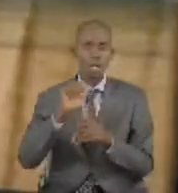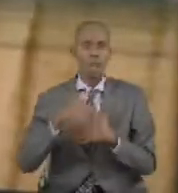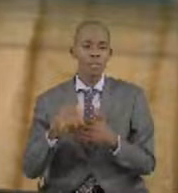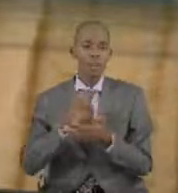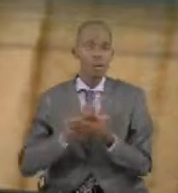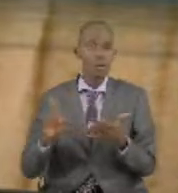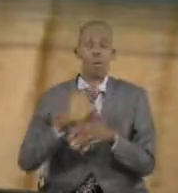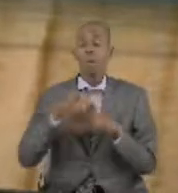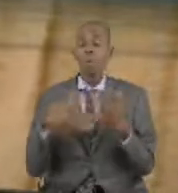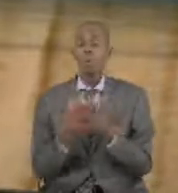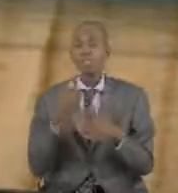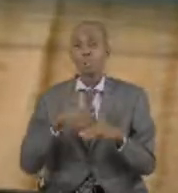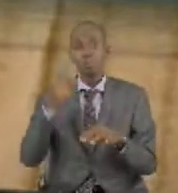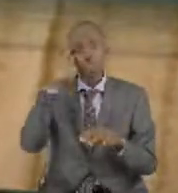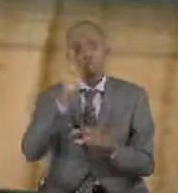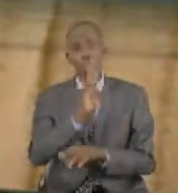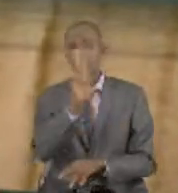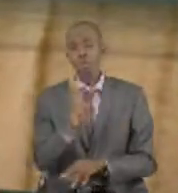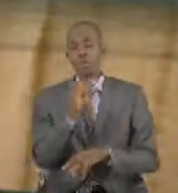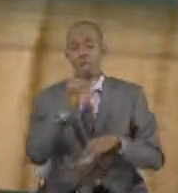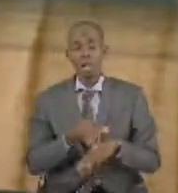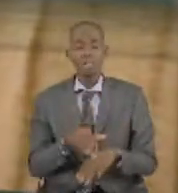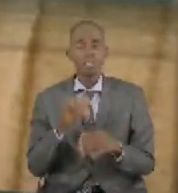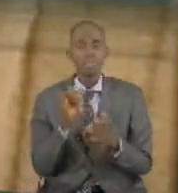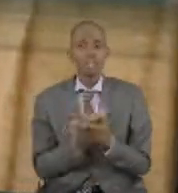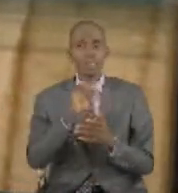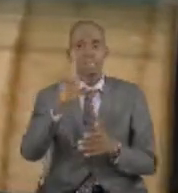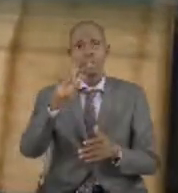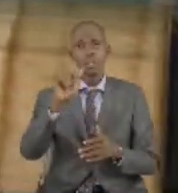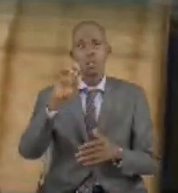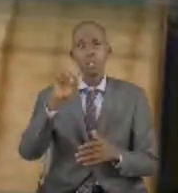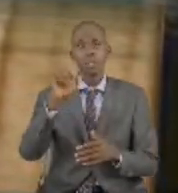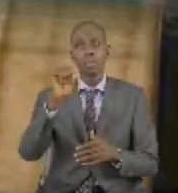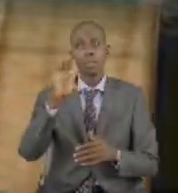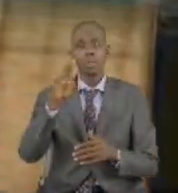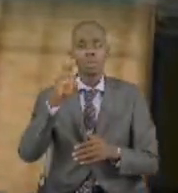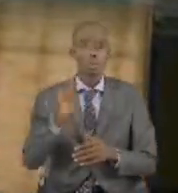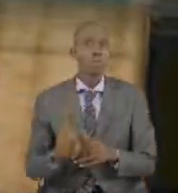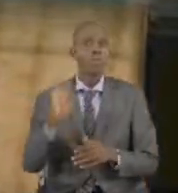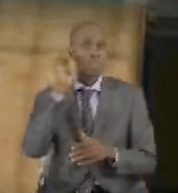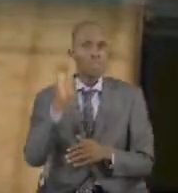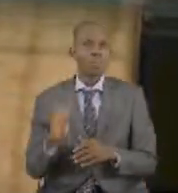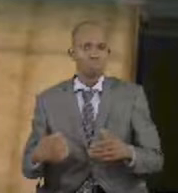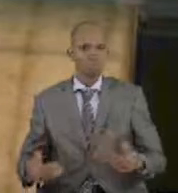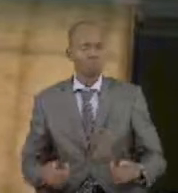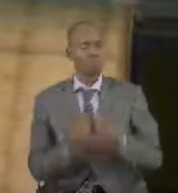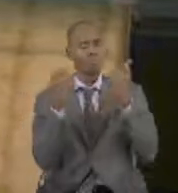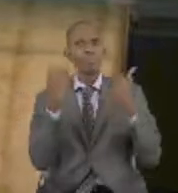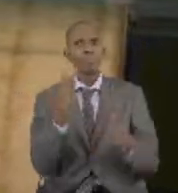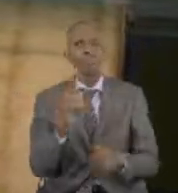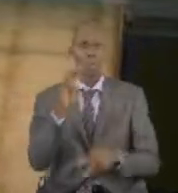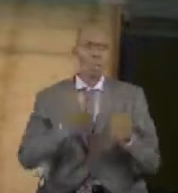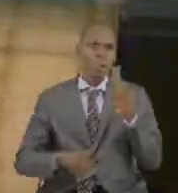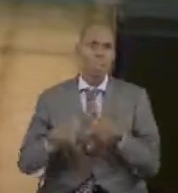temps, maintenant, le temps qu'il a passé à Damas, il se fortifiait de plus en plus. Et il confondait les Juifs